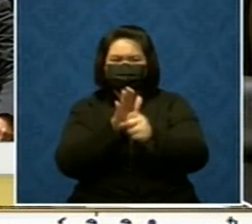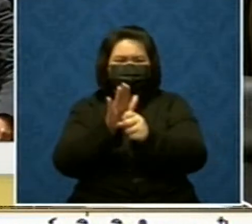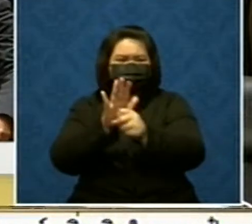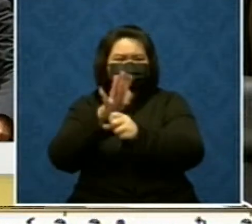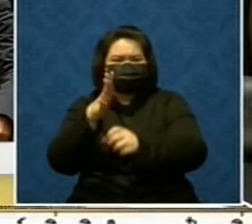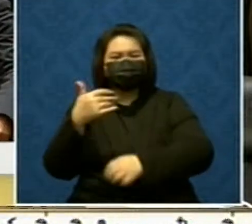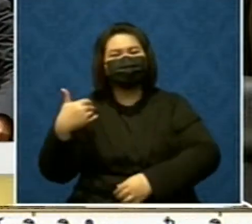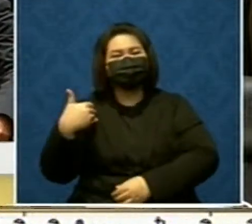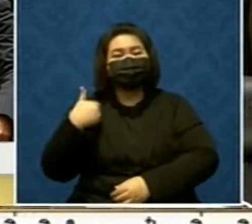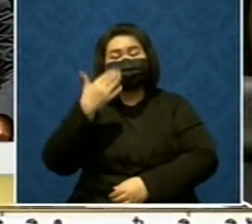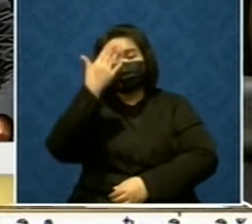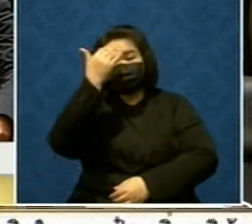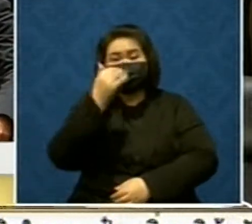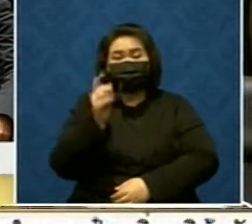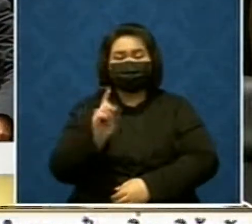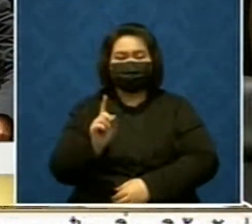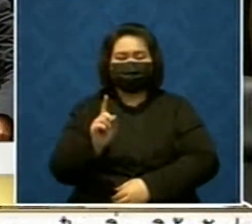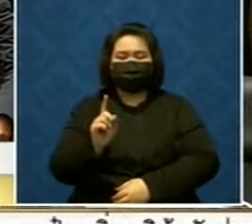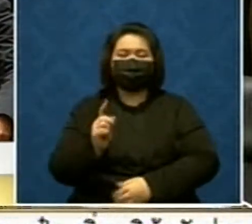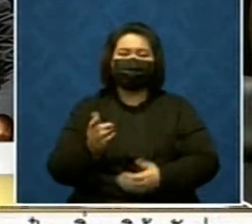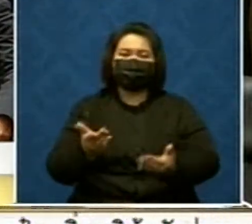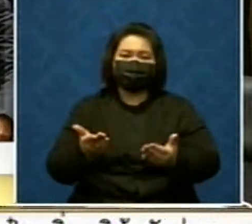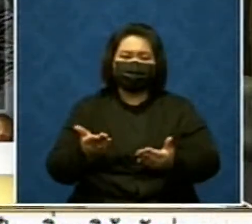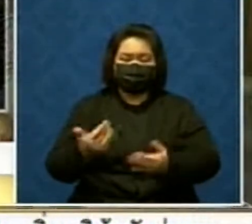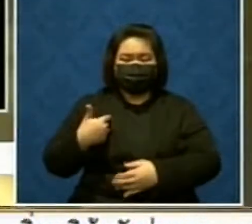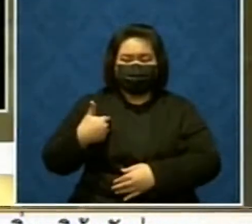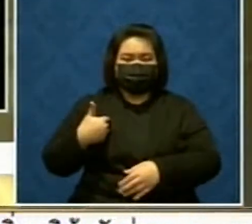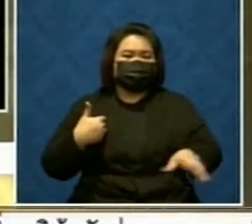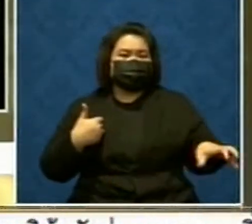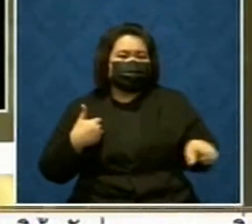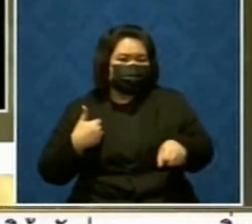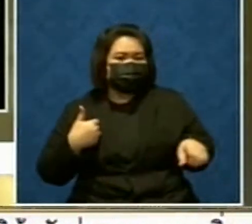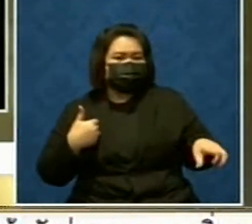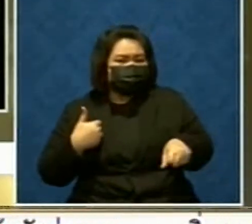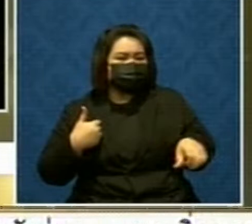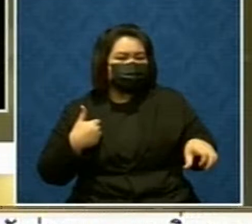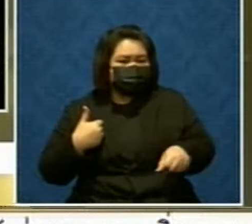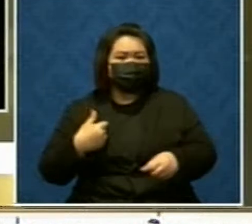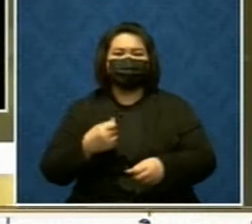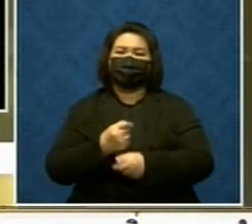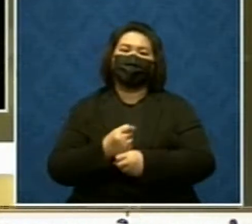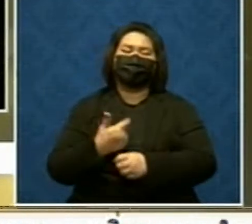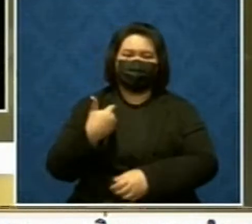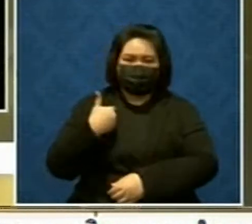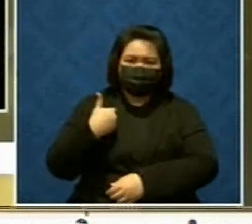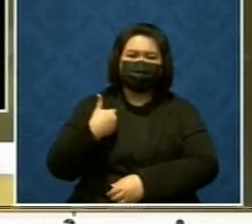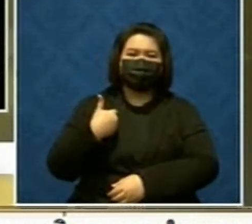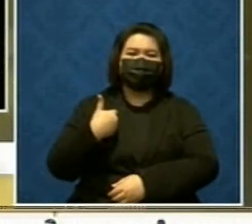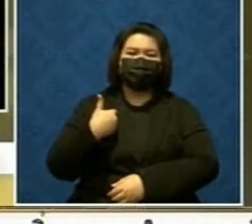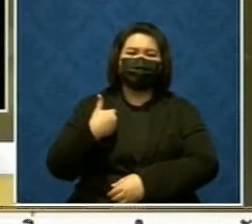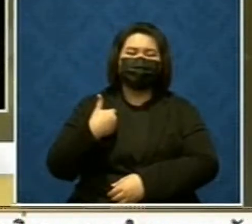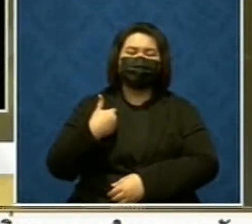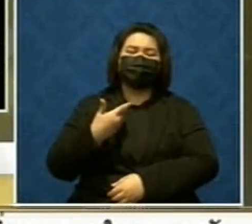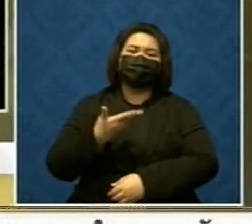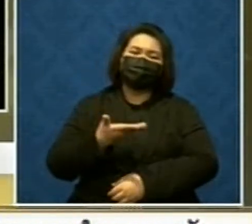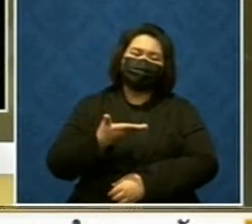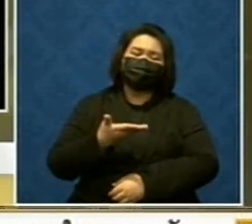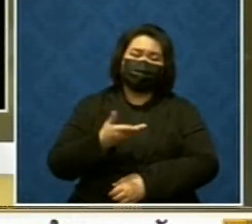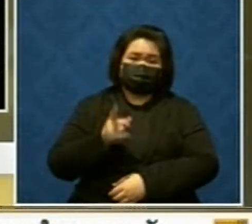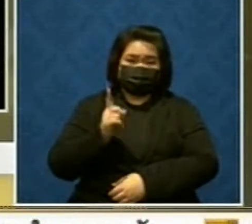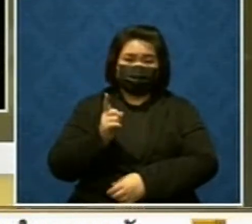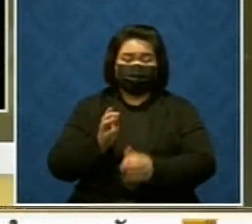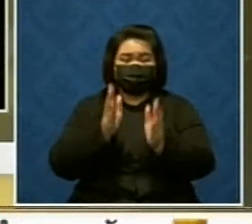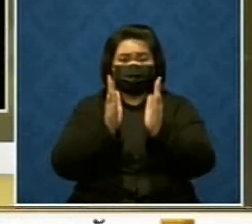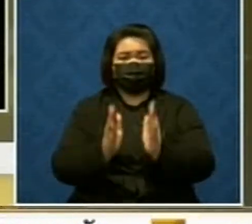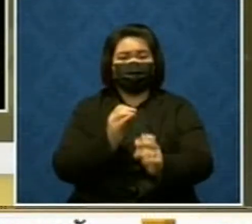มันมาอย่างไรครับมากับเส้นกับสายไงจำนวนหนึ่งมากับเส้นกับสายตำรวจที่เขาทำงาน